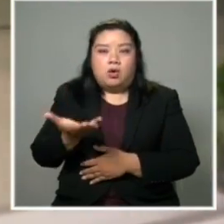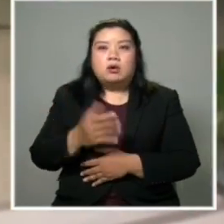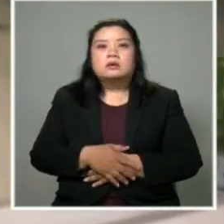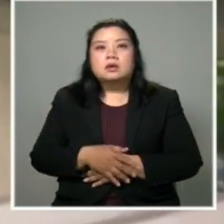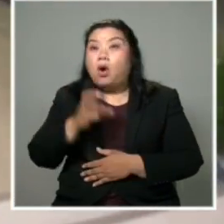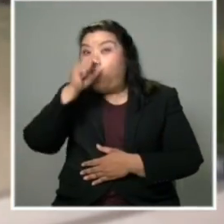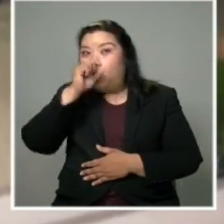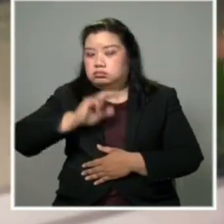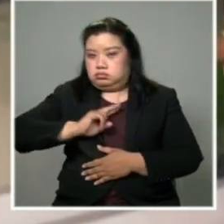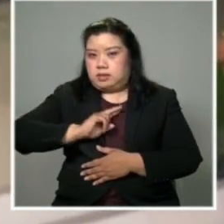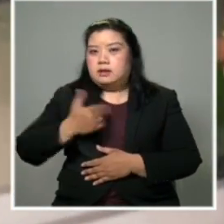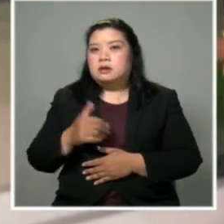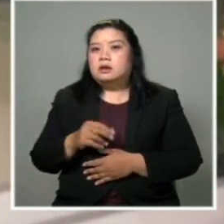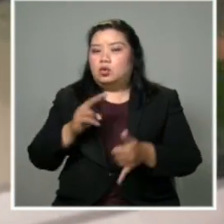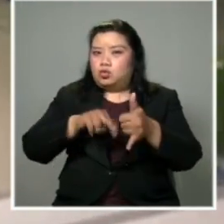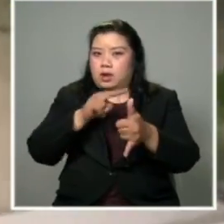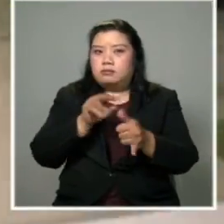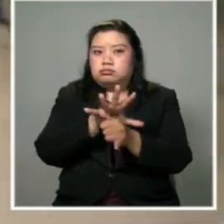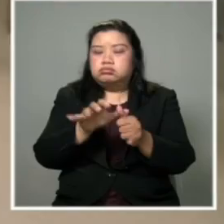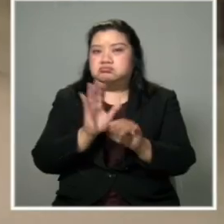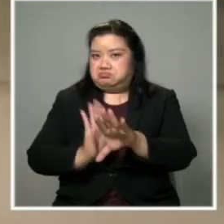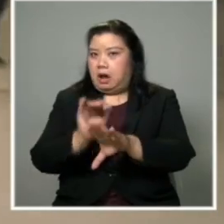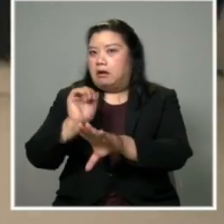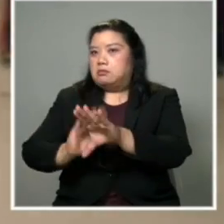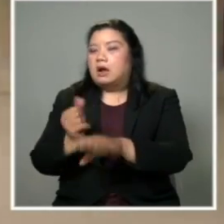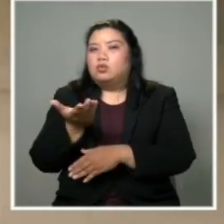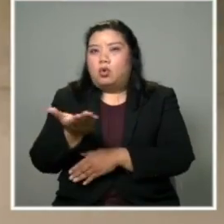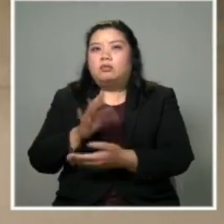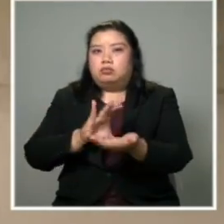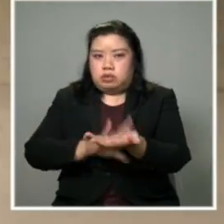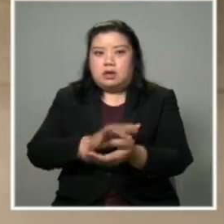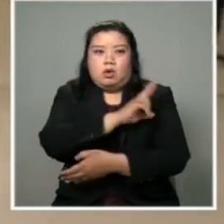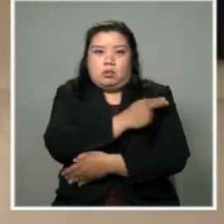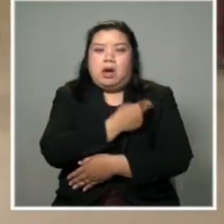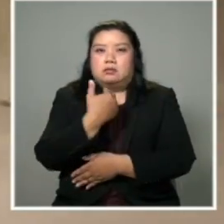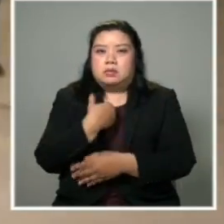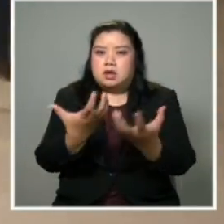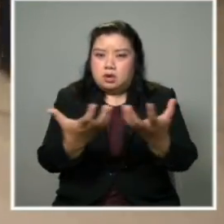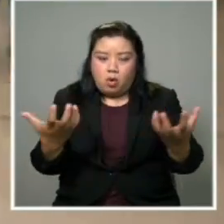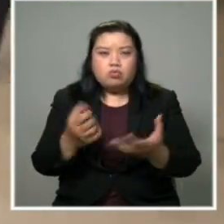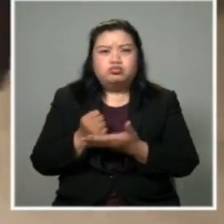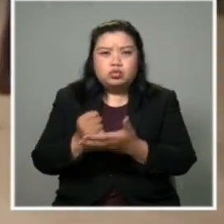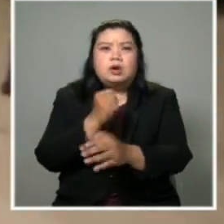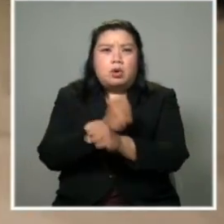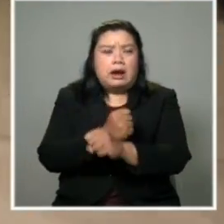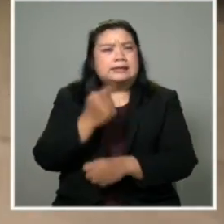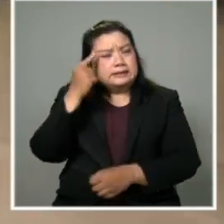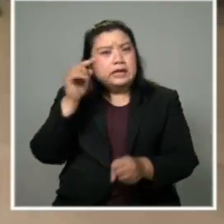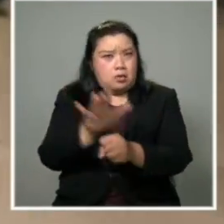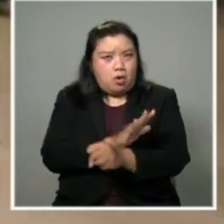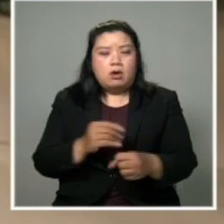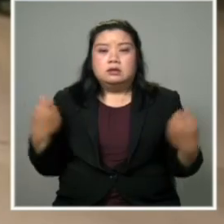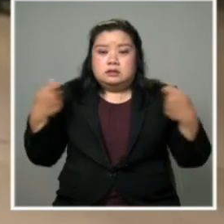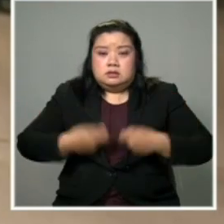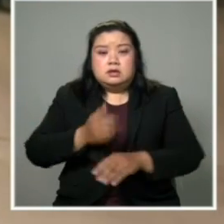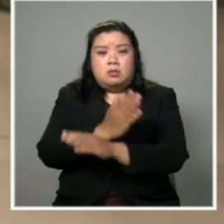หาเชื้อไวรัสอย่างกว้างขวางแล้วขอให้บุคลากรทางการแพทย์พยาบาลได้มีเครื่องไม้เครื่องมือเพียงพอรวมทั้งชุด PPE